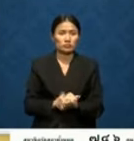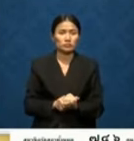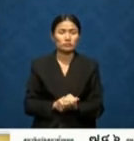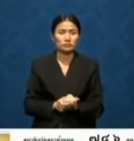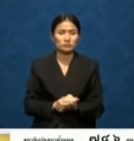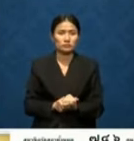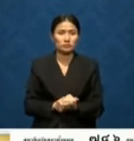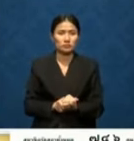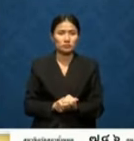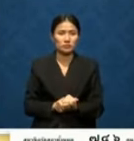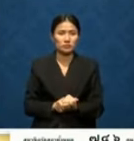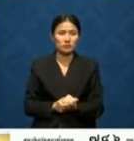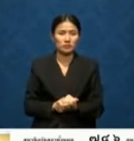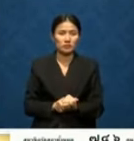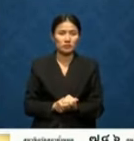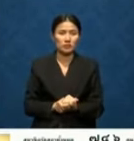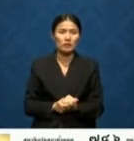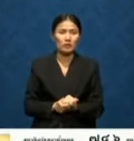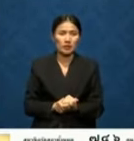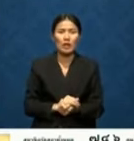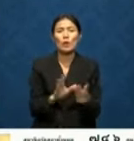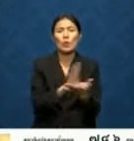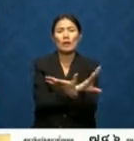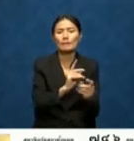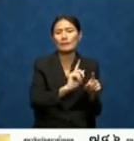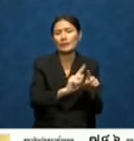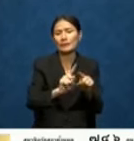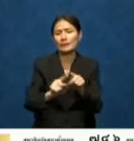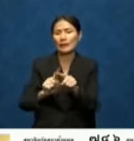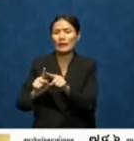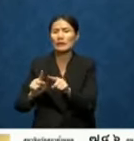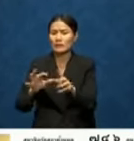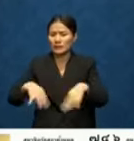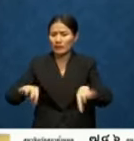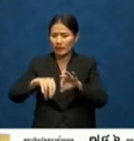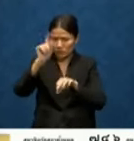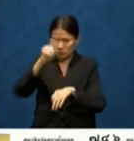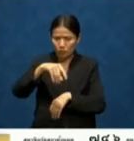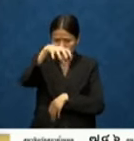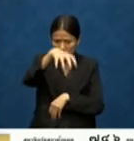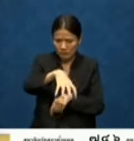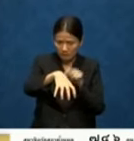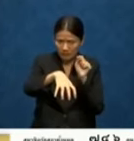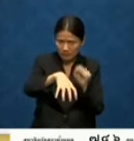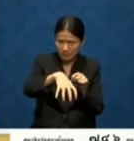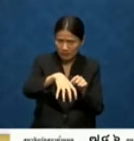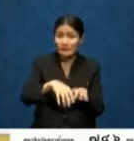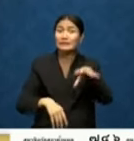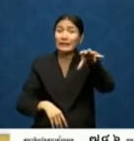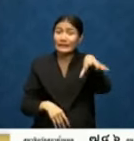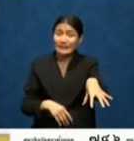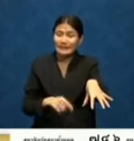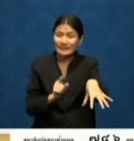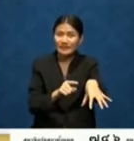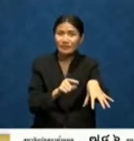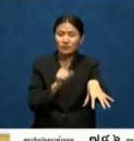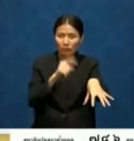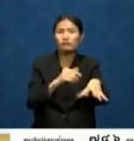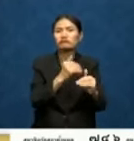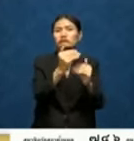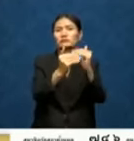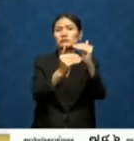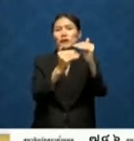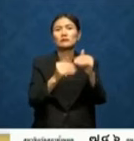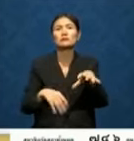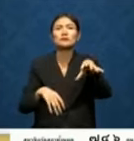เรื่องต่างๆเหล่านี้ต้องผนวกกับสถานที่สร้างสรรค์สถานที่สร้างสรรค์นั้นก็ประกอบด้วย